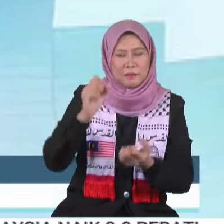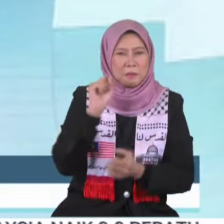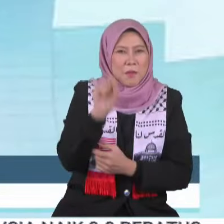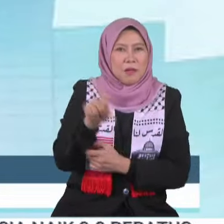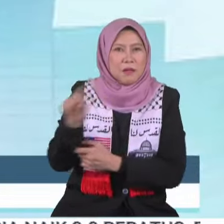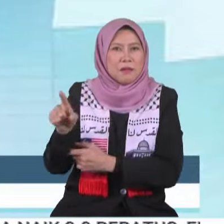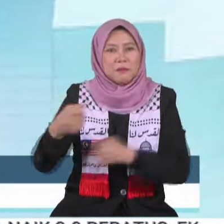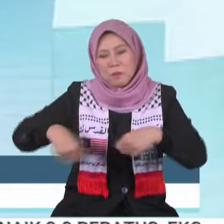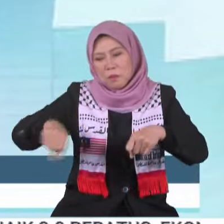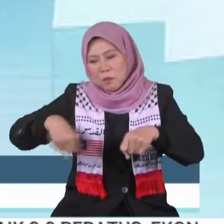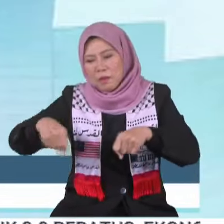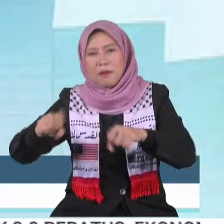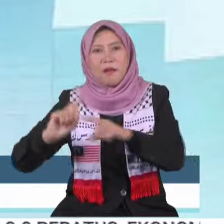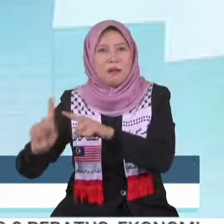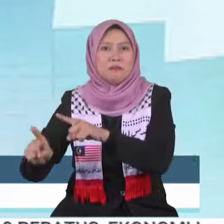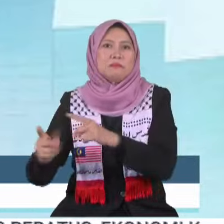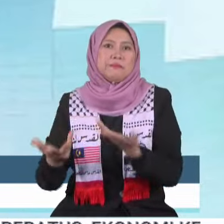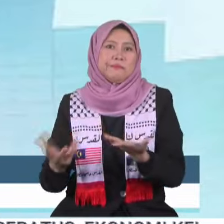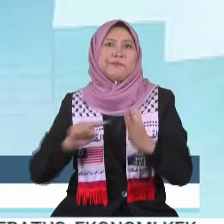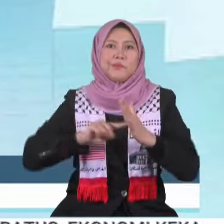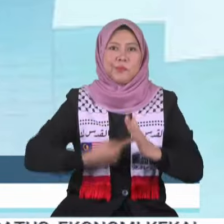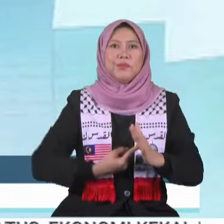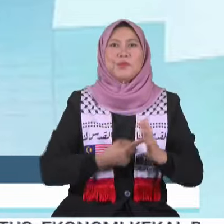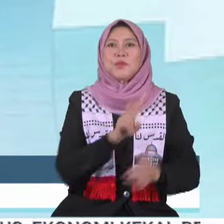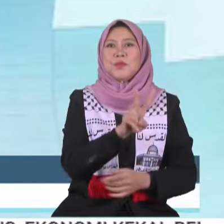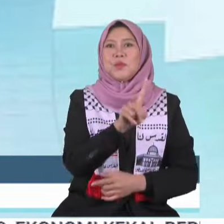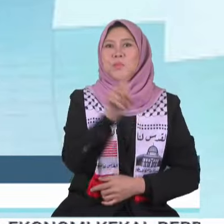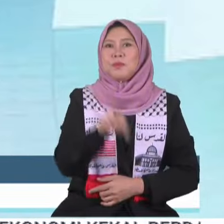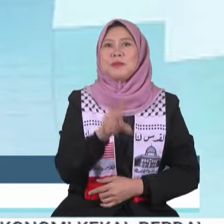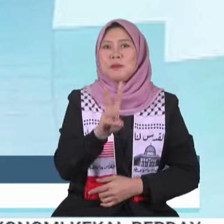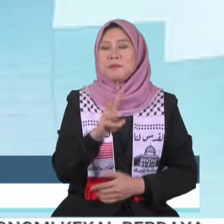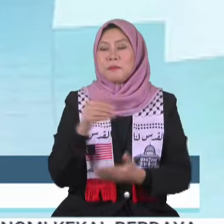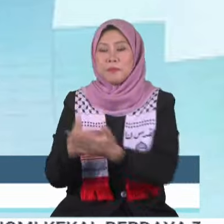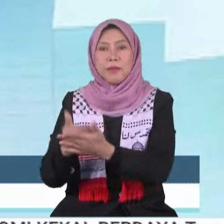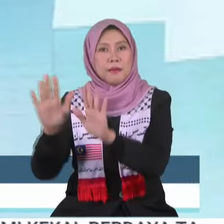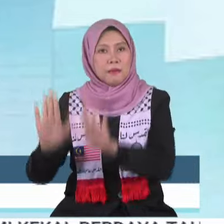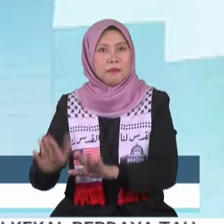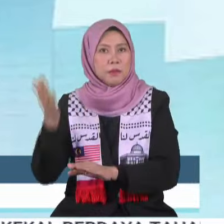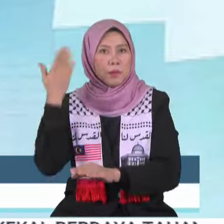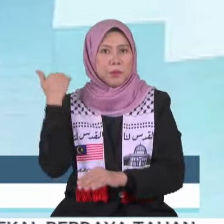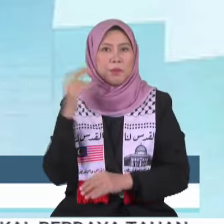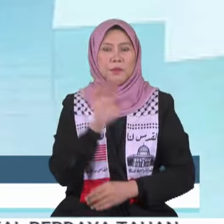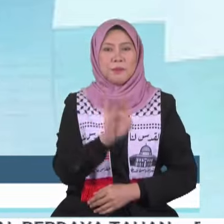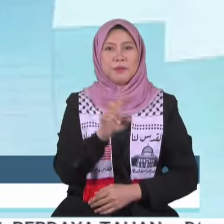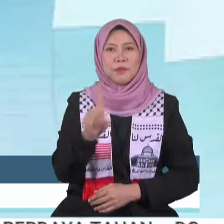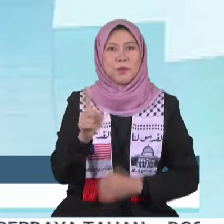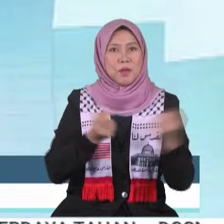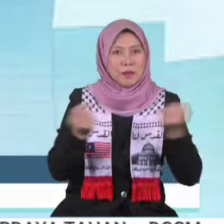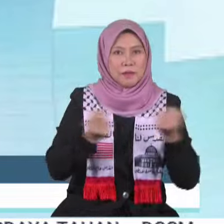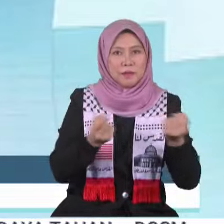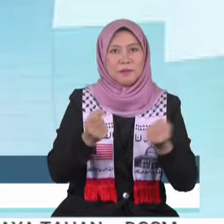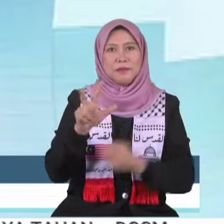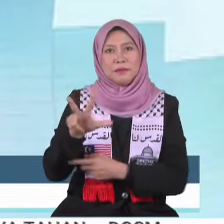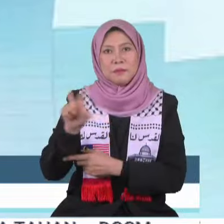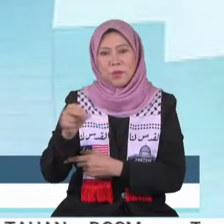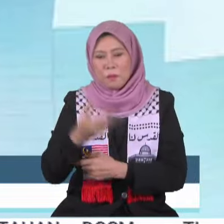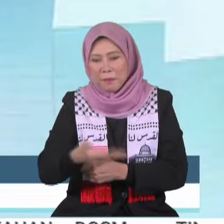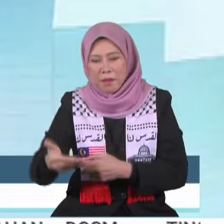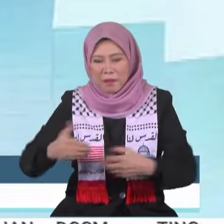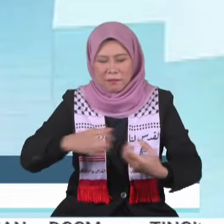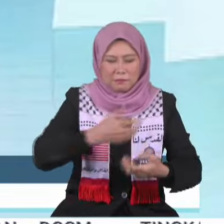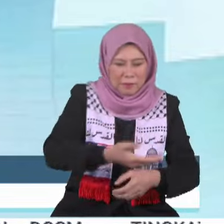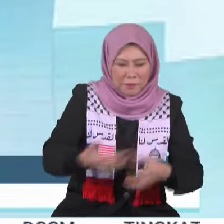motosikal menerusi operasi di seluruh negeri bermula 21 Jun hingga Ahad lalu. Selain 81 kenderaan dan 30 komponen